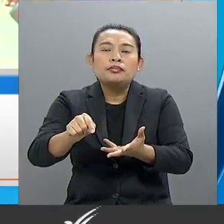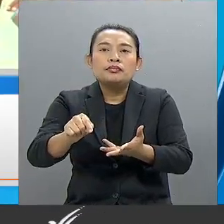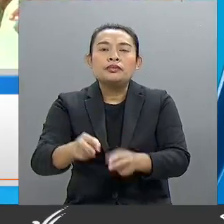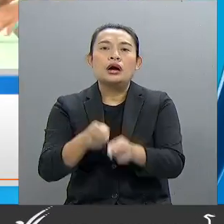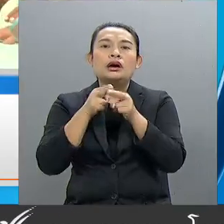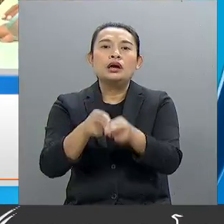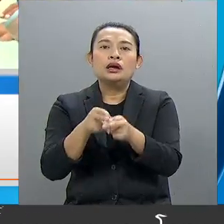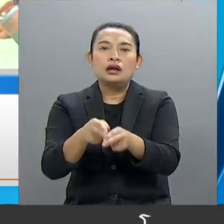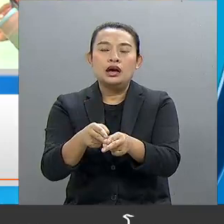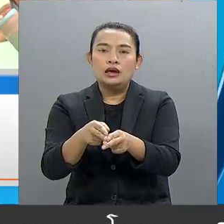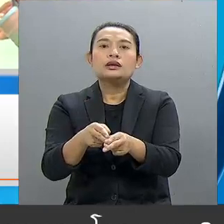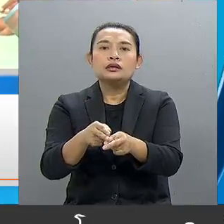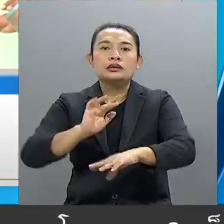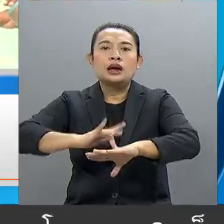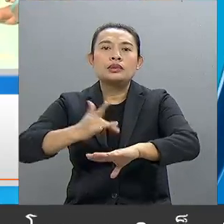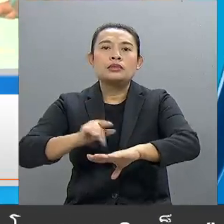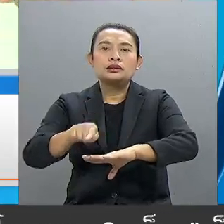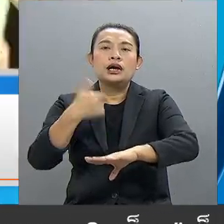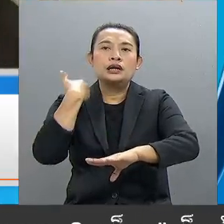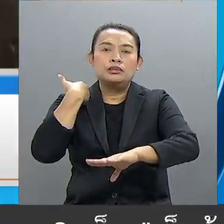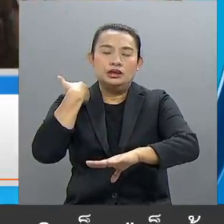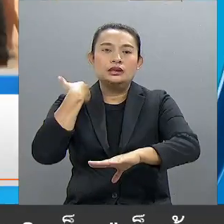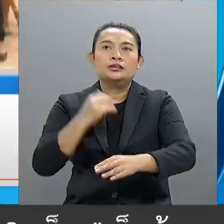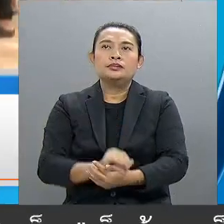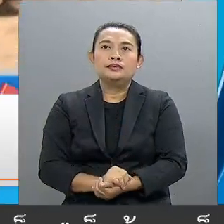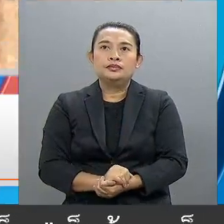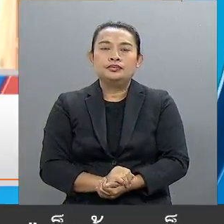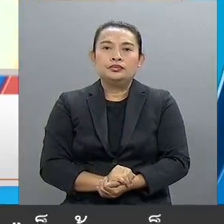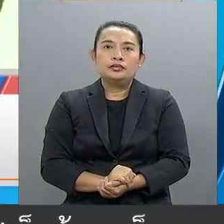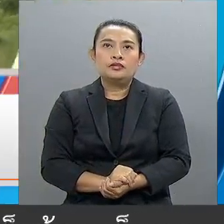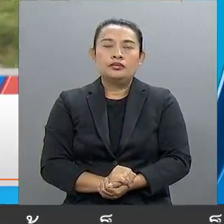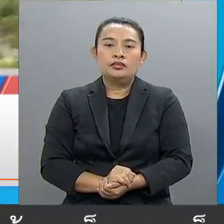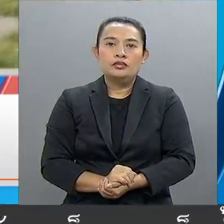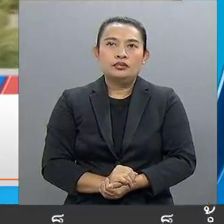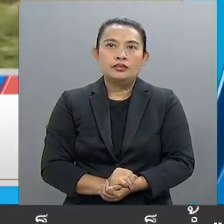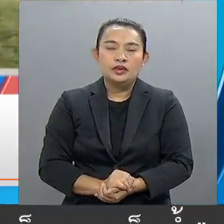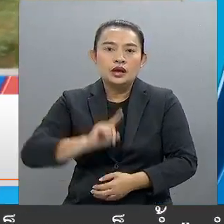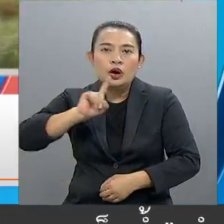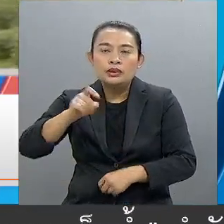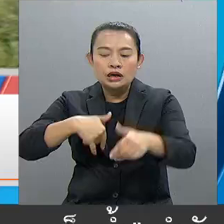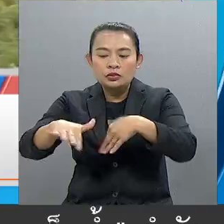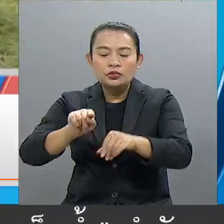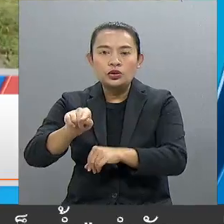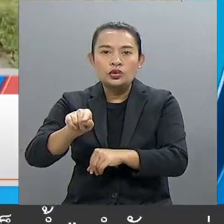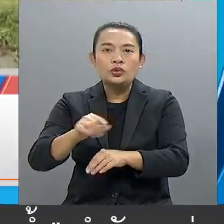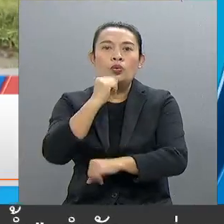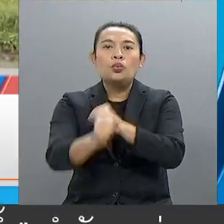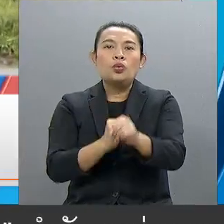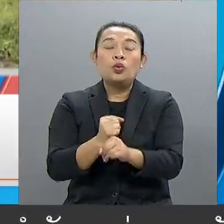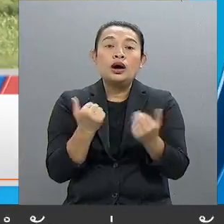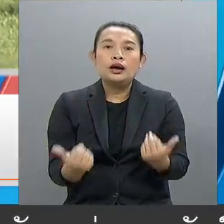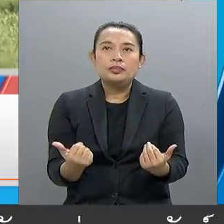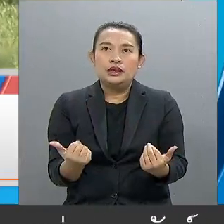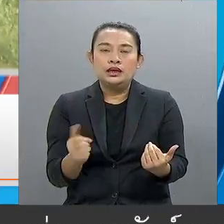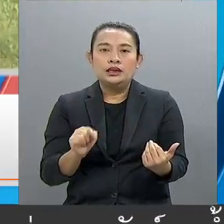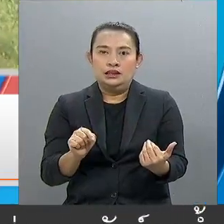าที่ทราบดีอย่างที่ชาวบ้านนะฮะเข้าไปสอบถามกันในปีนี้อันนี้อย่างว่าในรอบ40ปีนะ